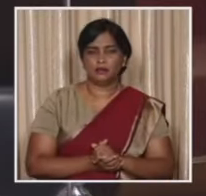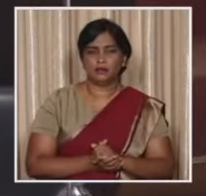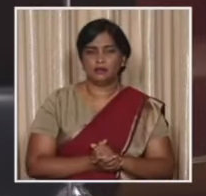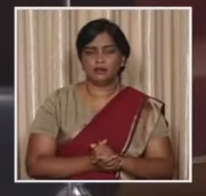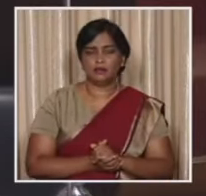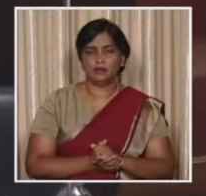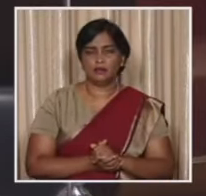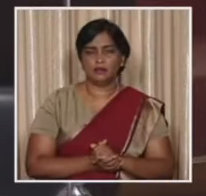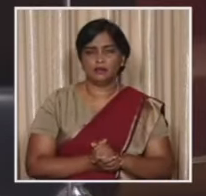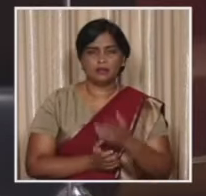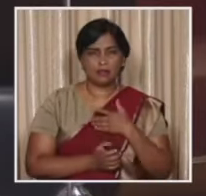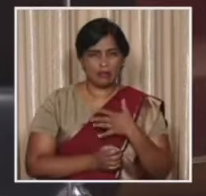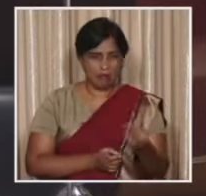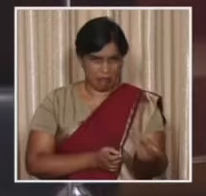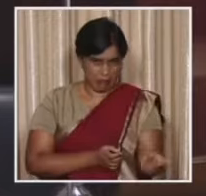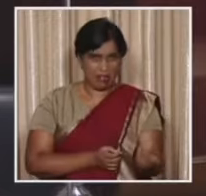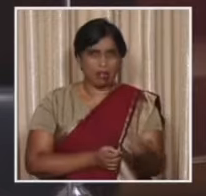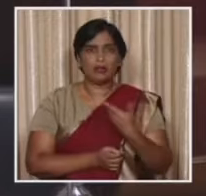අපි නිවටේද?